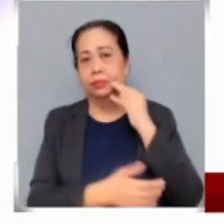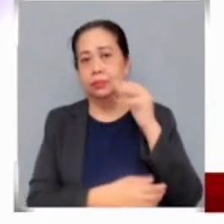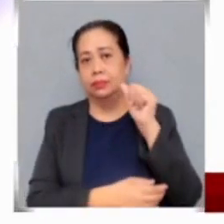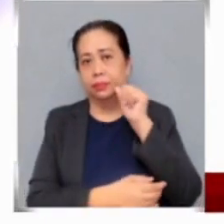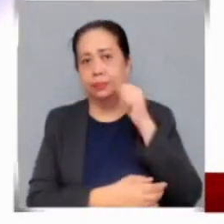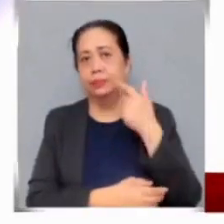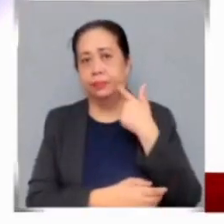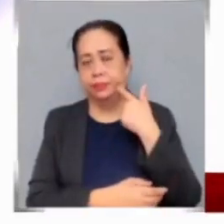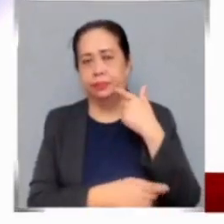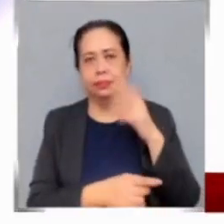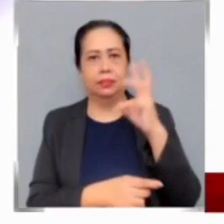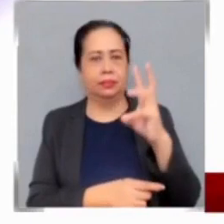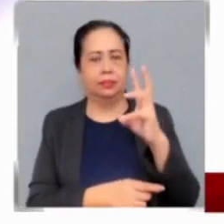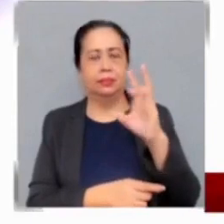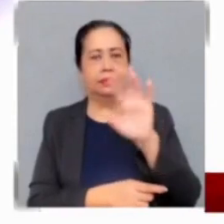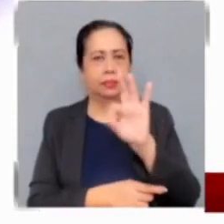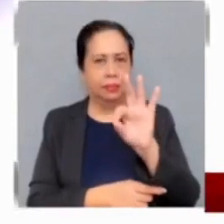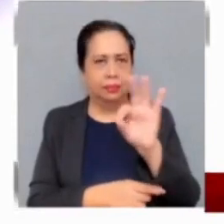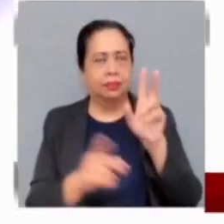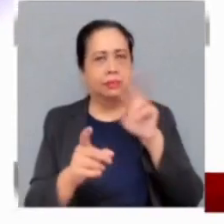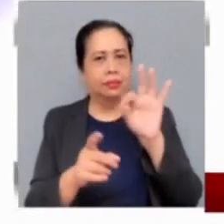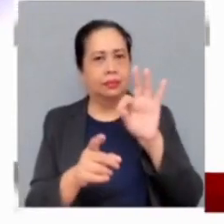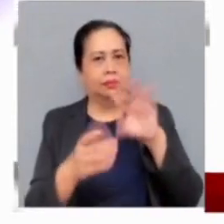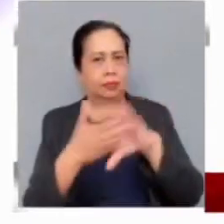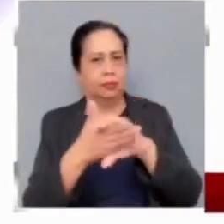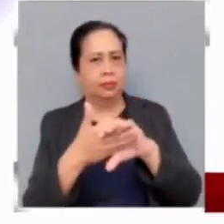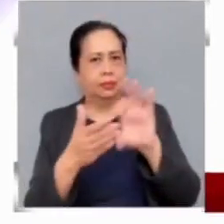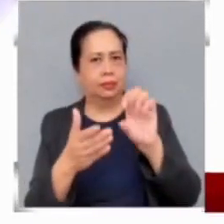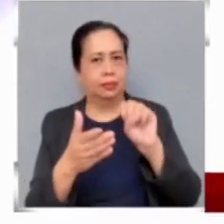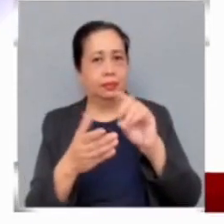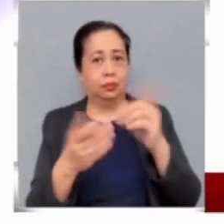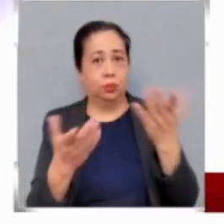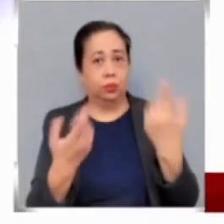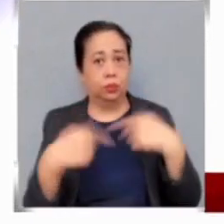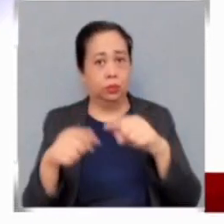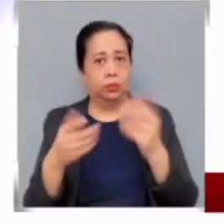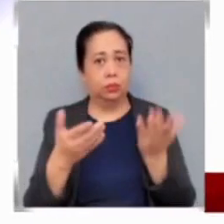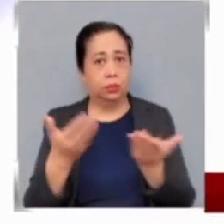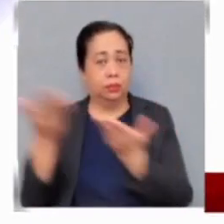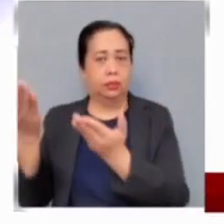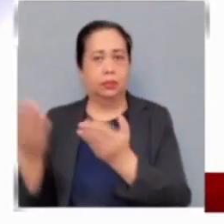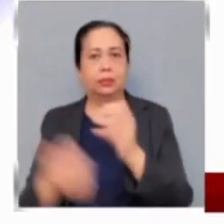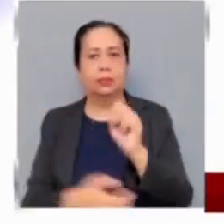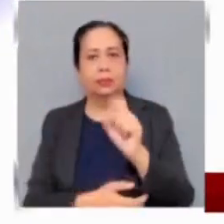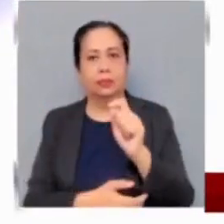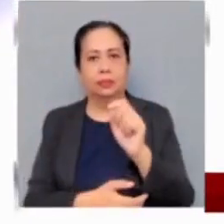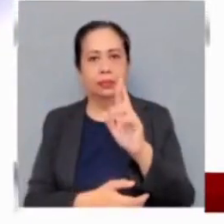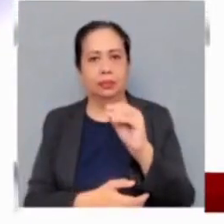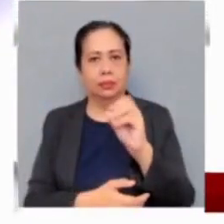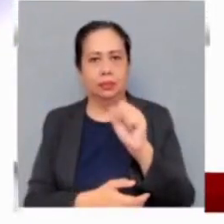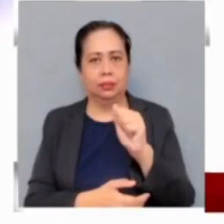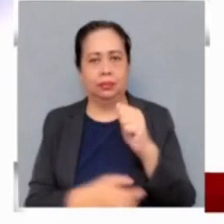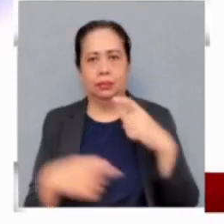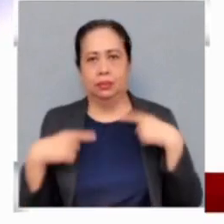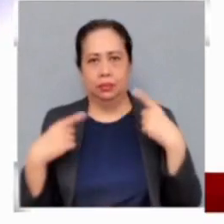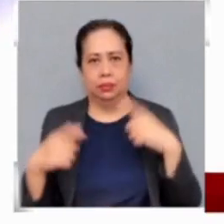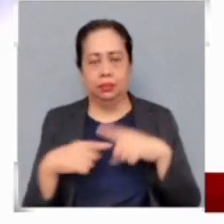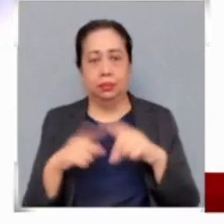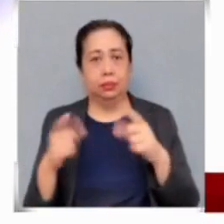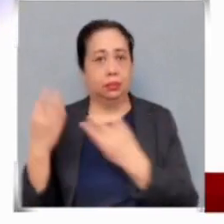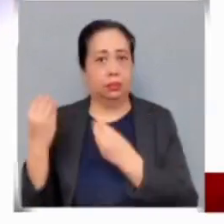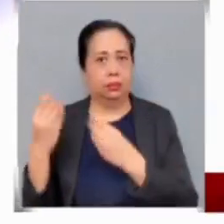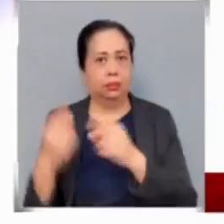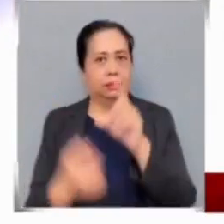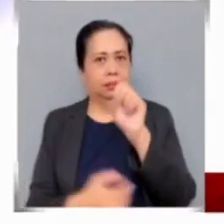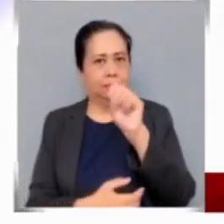na SD cards yung nagka-problema at dinala sa Santa Rosa Technical Repair Hubs kanina. Pero sa latest update, isang SD card na